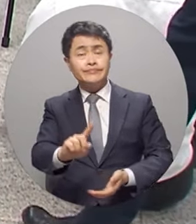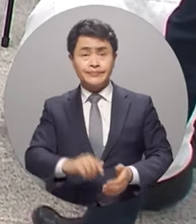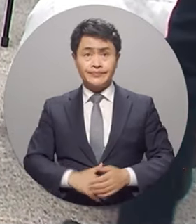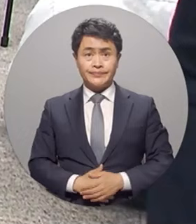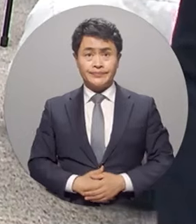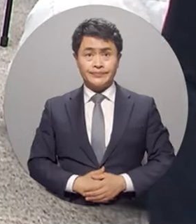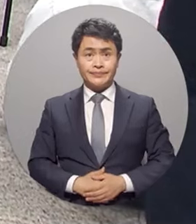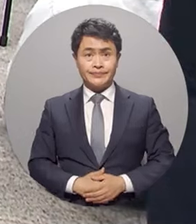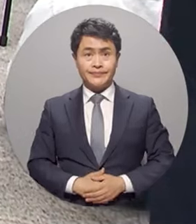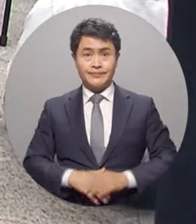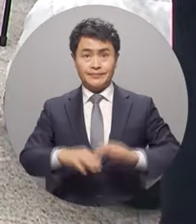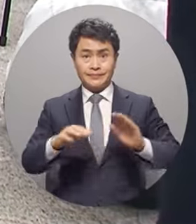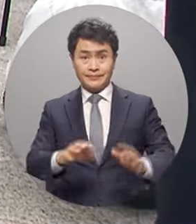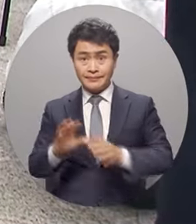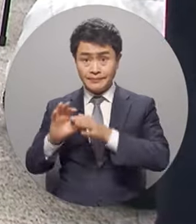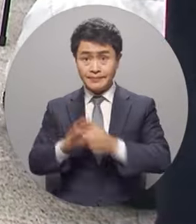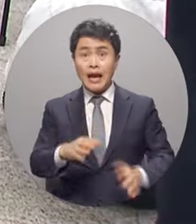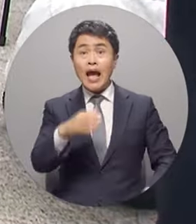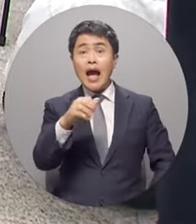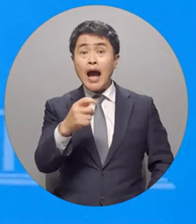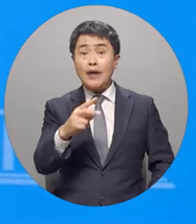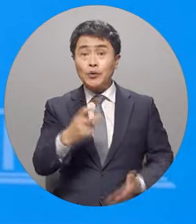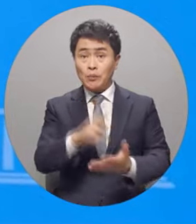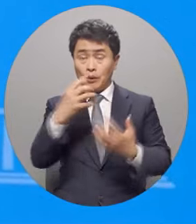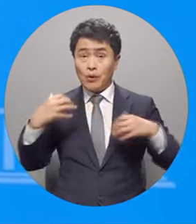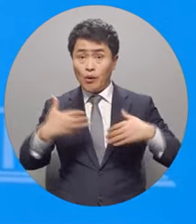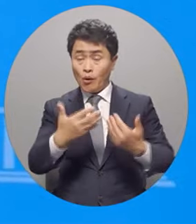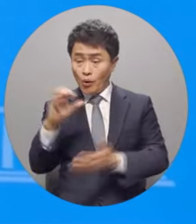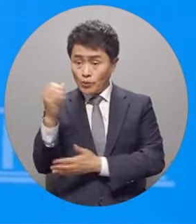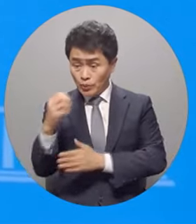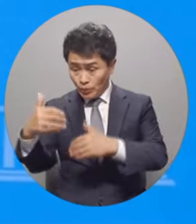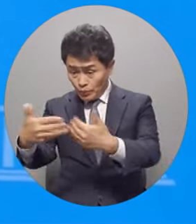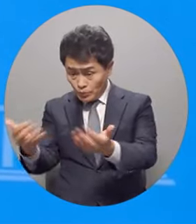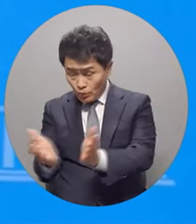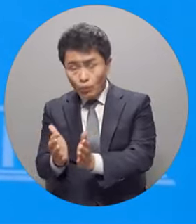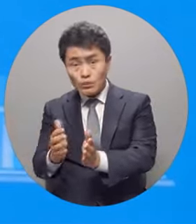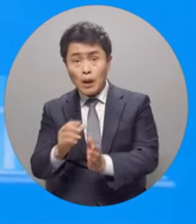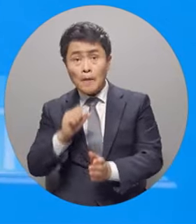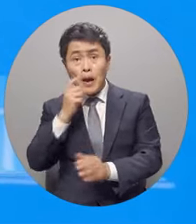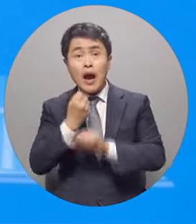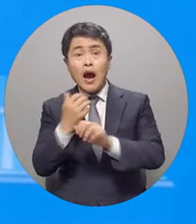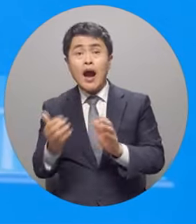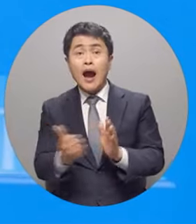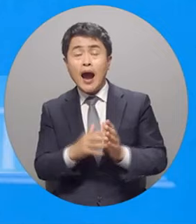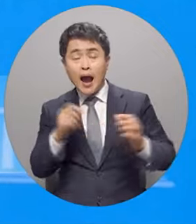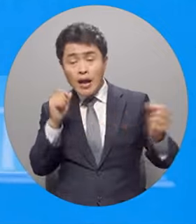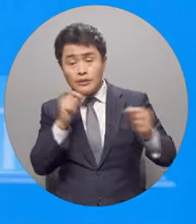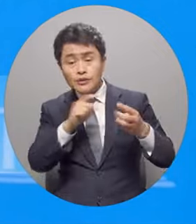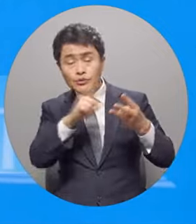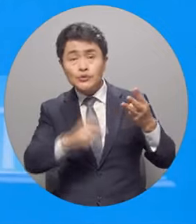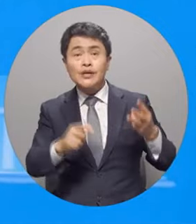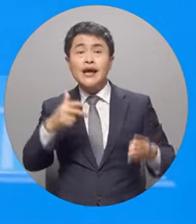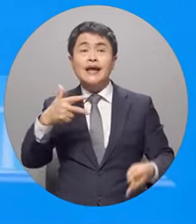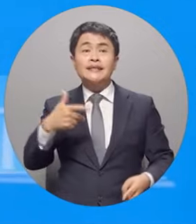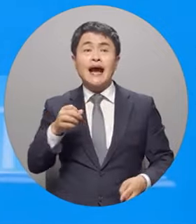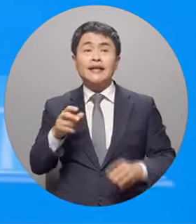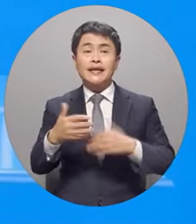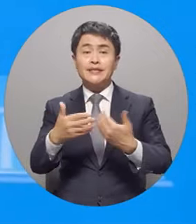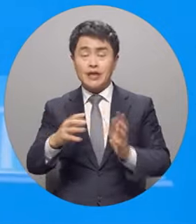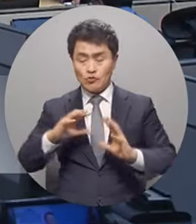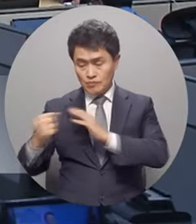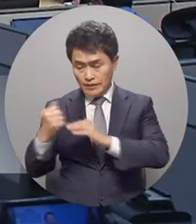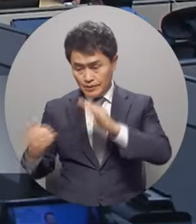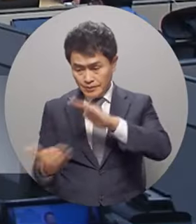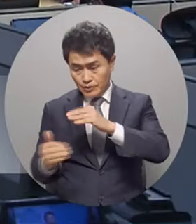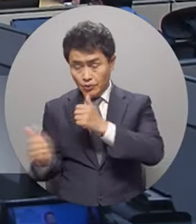기자입니다 연일 한동훈 법무부 장관을 위한 여론조성 팀의 존재를 폭로해 온 신윤 장해찬 전 국민의 임 최고위원이